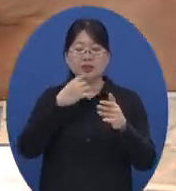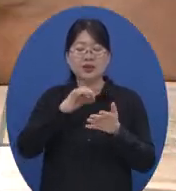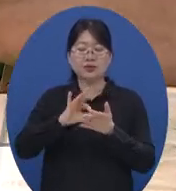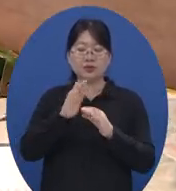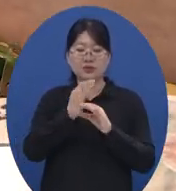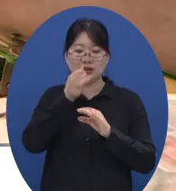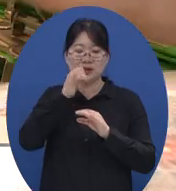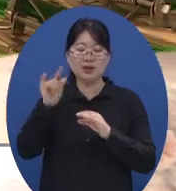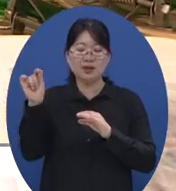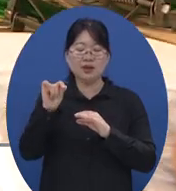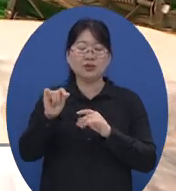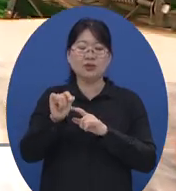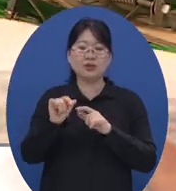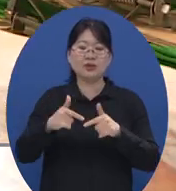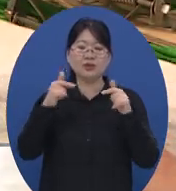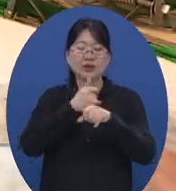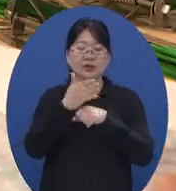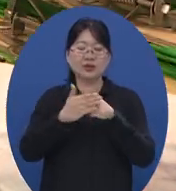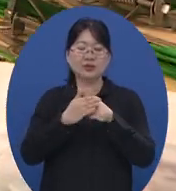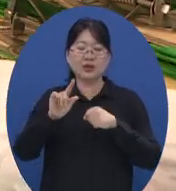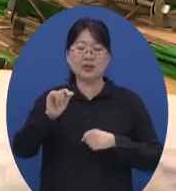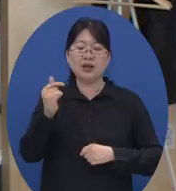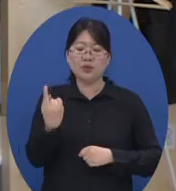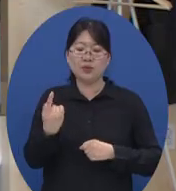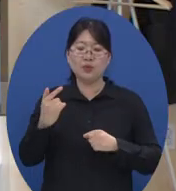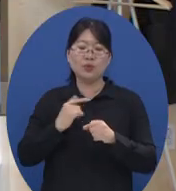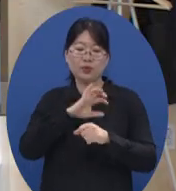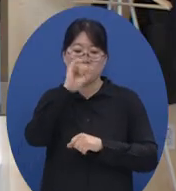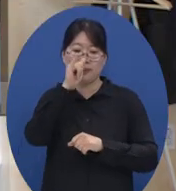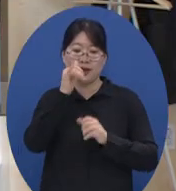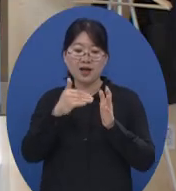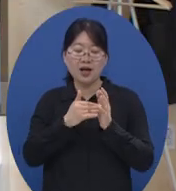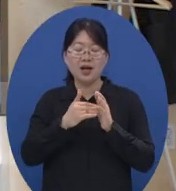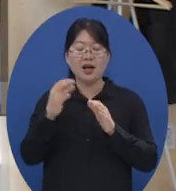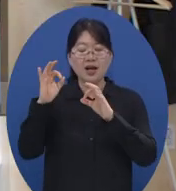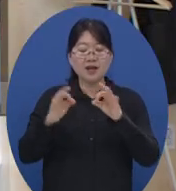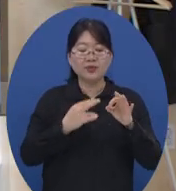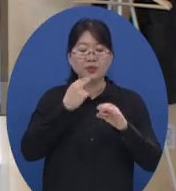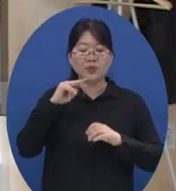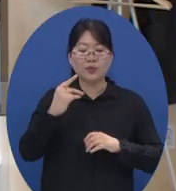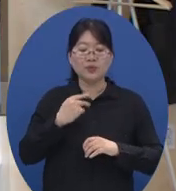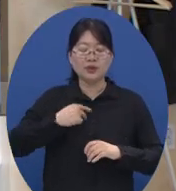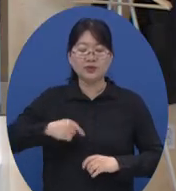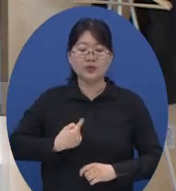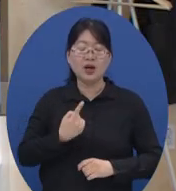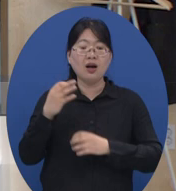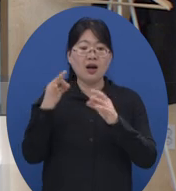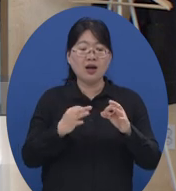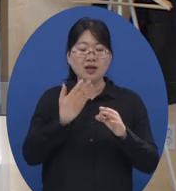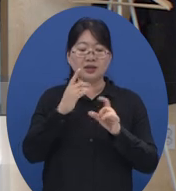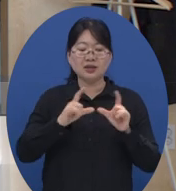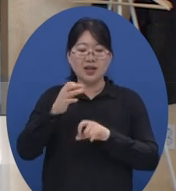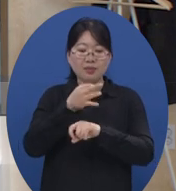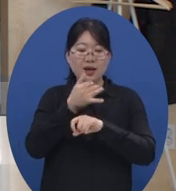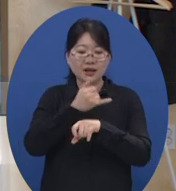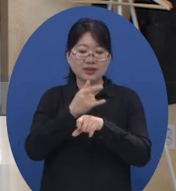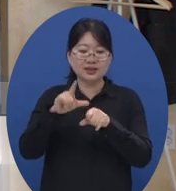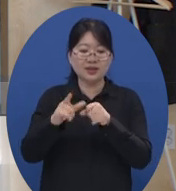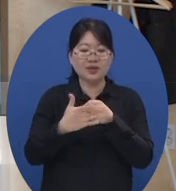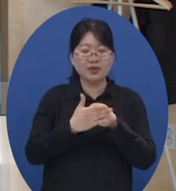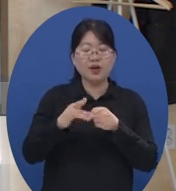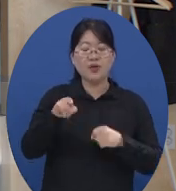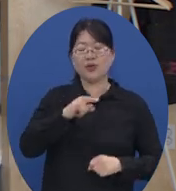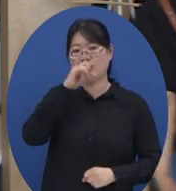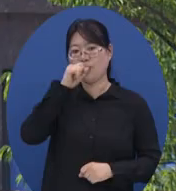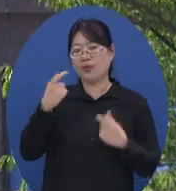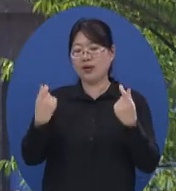빠른 속도로 가맹점이 늘어 만 호를 돌파했습니다. 할인을 하지 않아도 내 스스로가 이제 할인을 해서 살 수 있는 그런 기회니까 그런